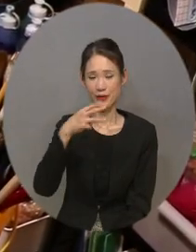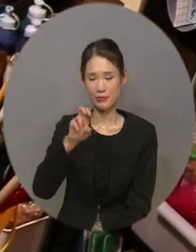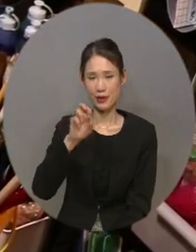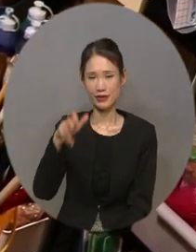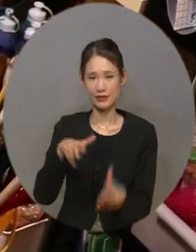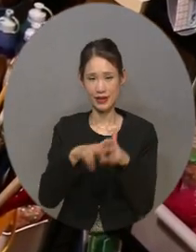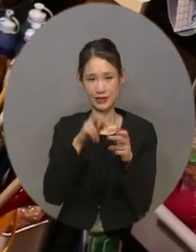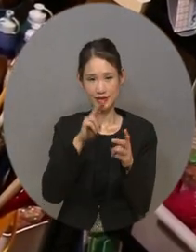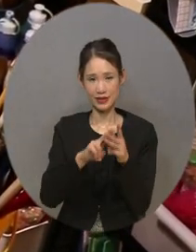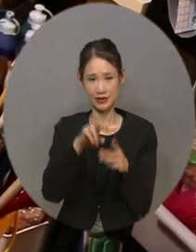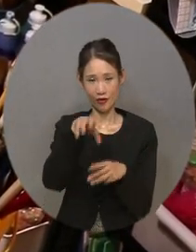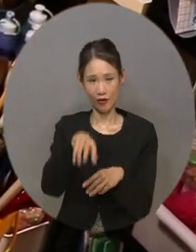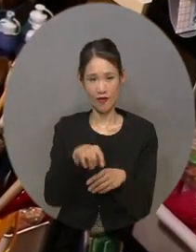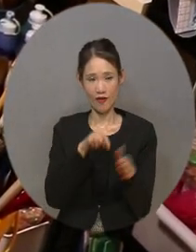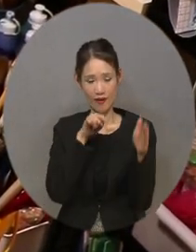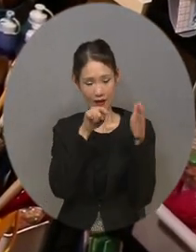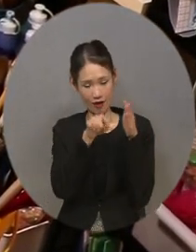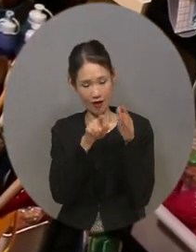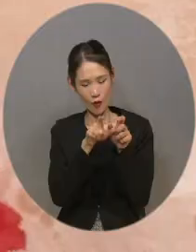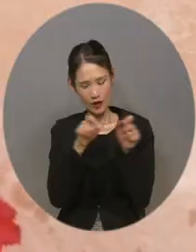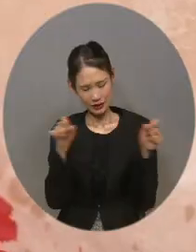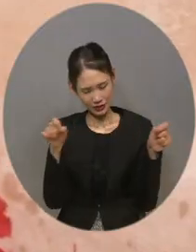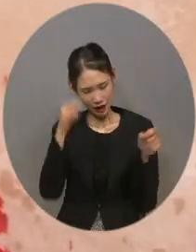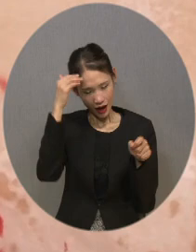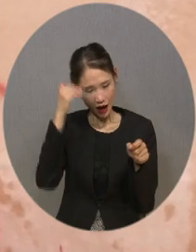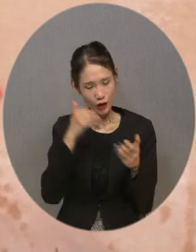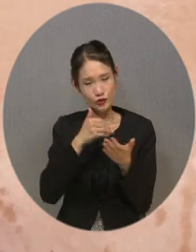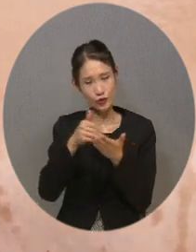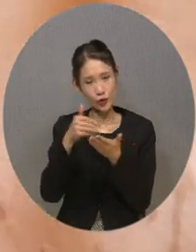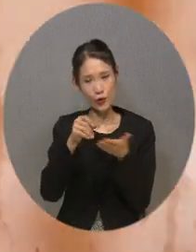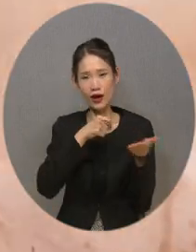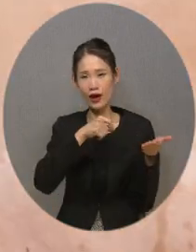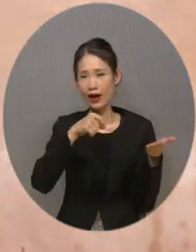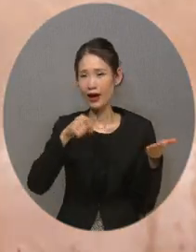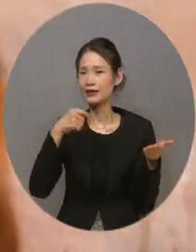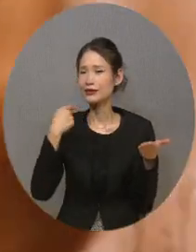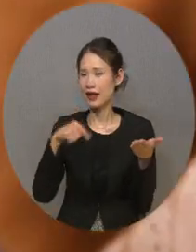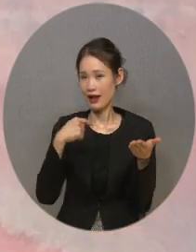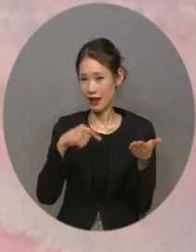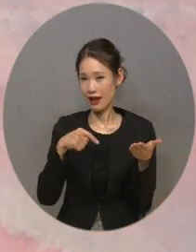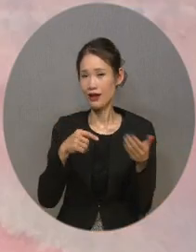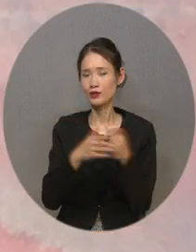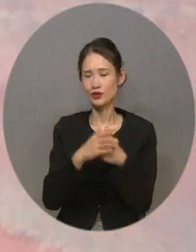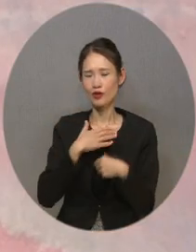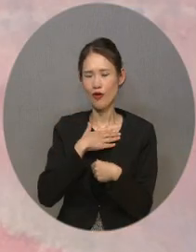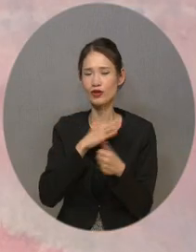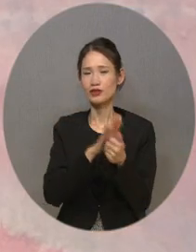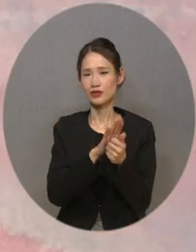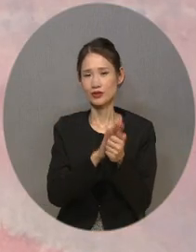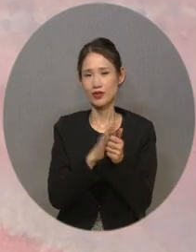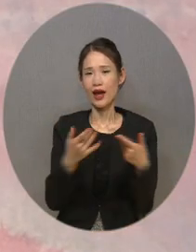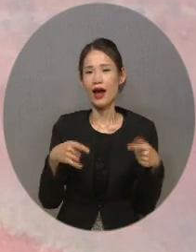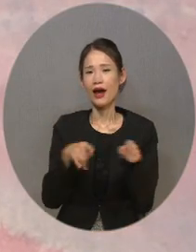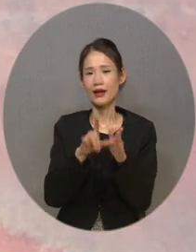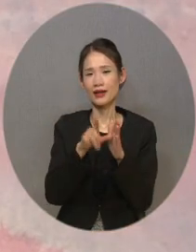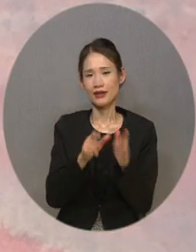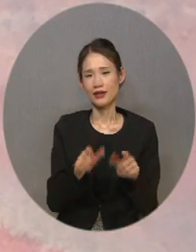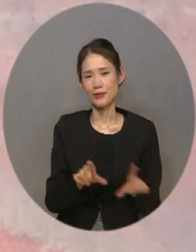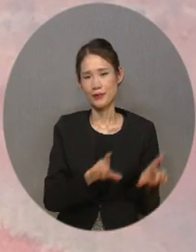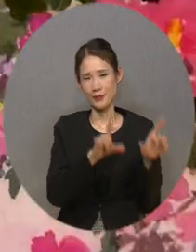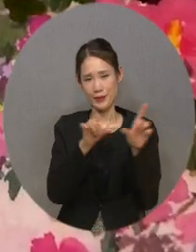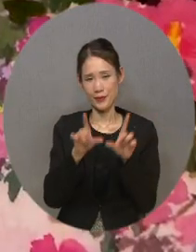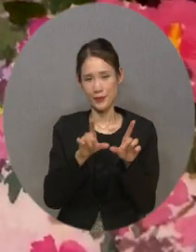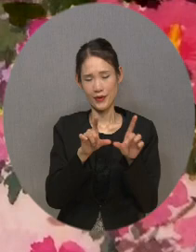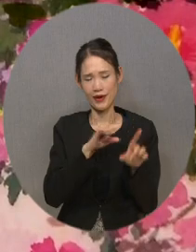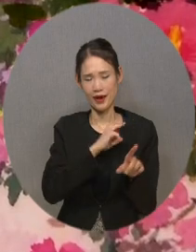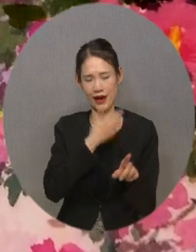팔마장애인센터에서 오랜 시간 한국화를 가르치면서 정서적 재활에 큰 도움을 주며 그들과 함께한 시간들이 가장